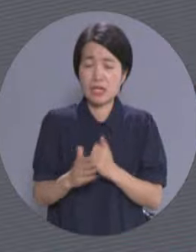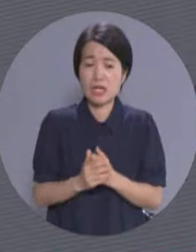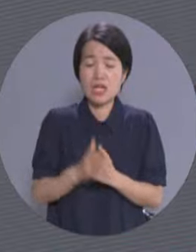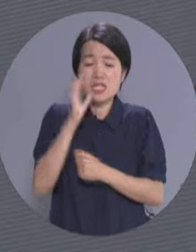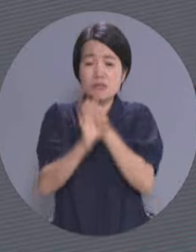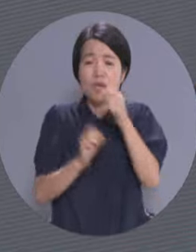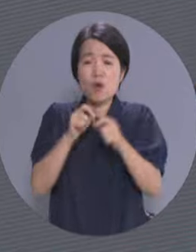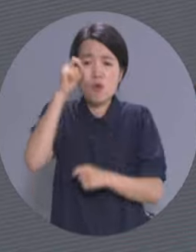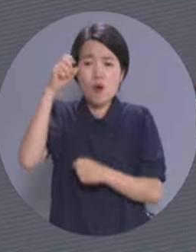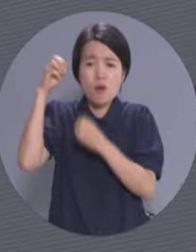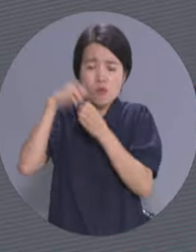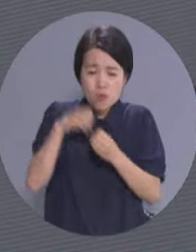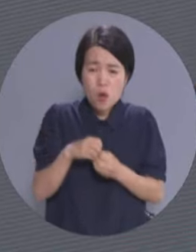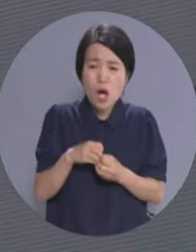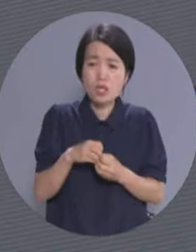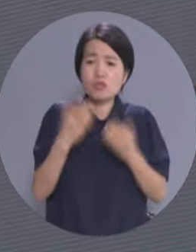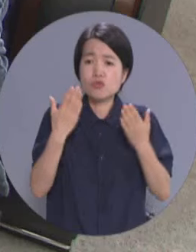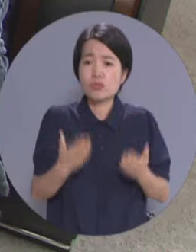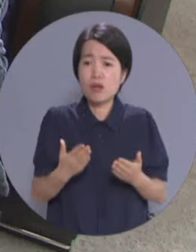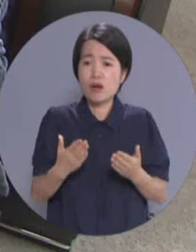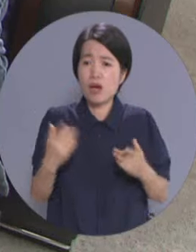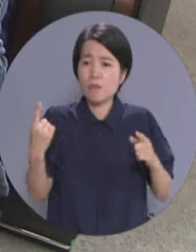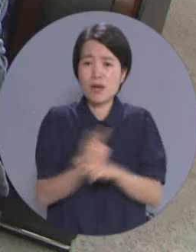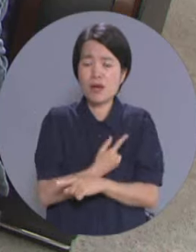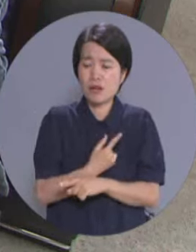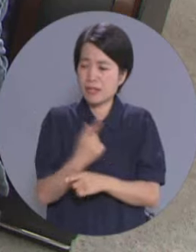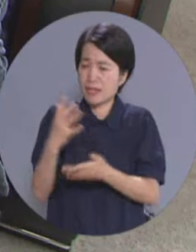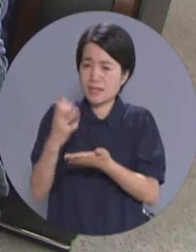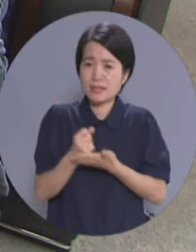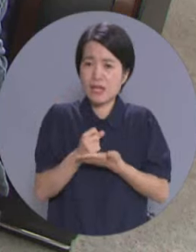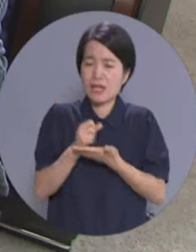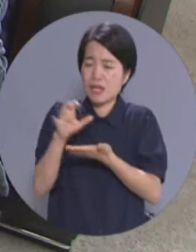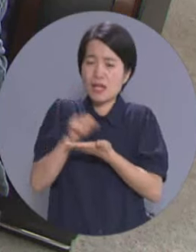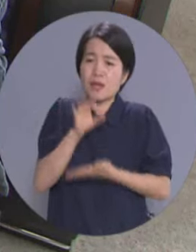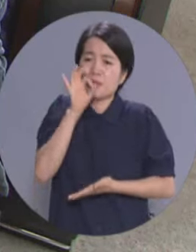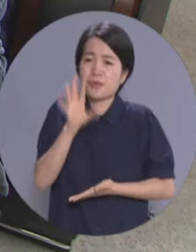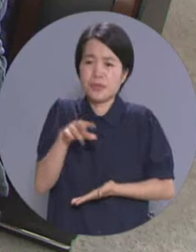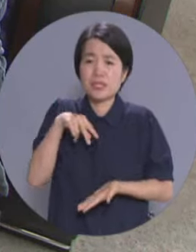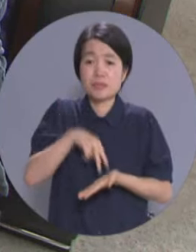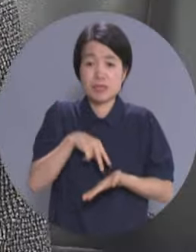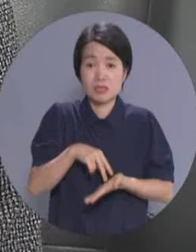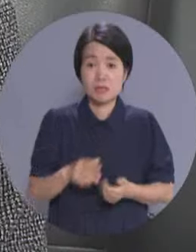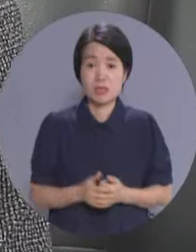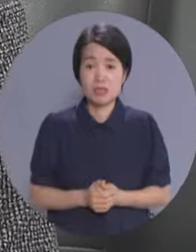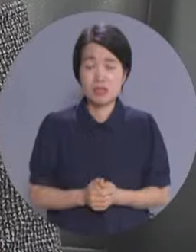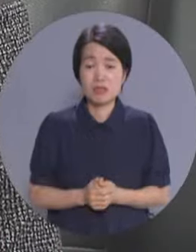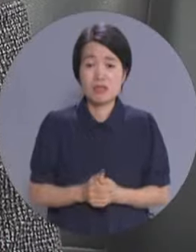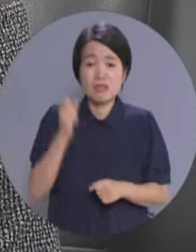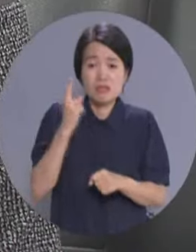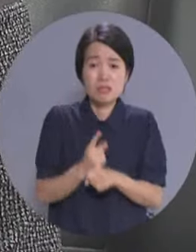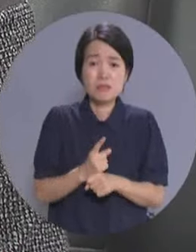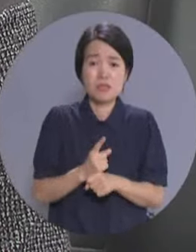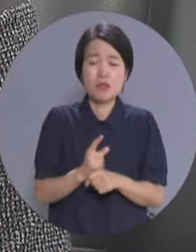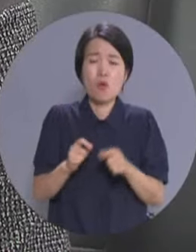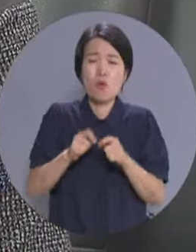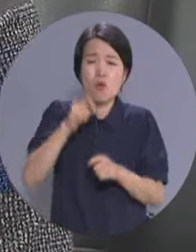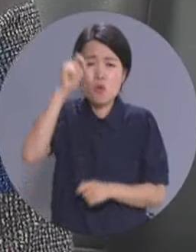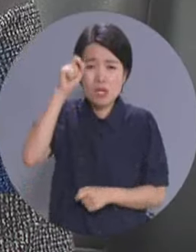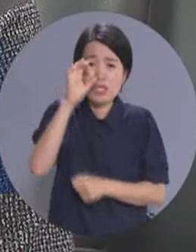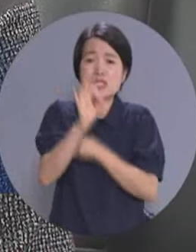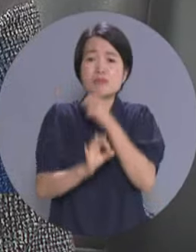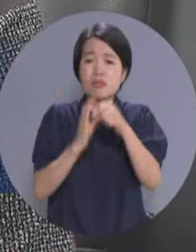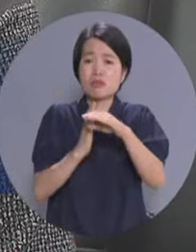10년간 정착된 노동 조건을 되돌리는 건 받아들일 수 없다는 입장입니다. 기존에 이어져 왔던 그런 관행 쪽으로 10년